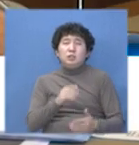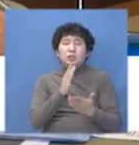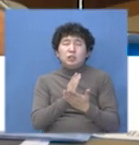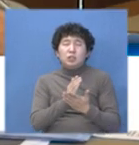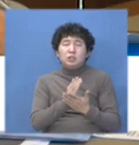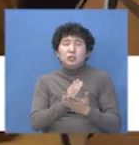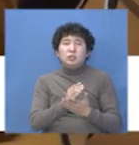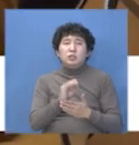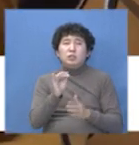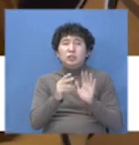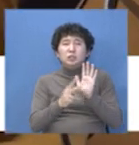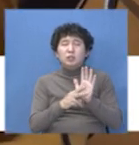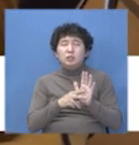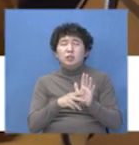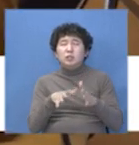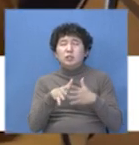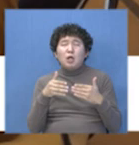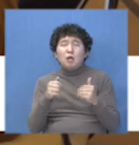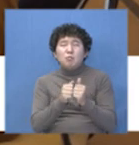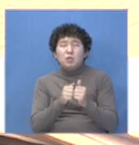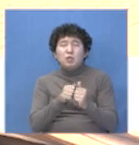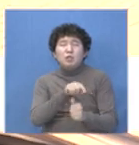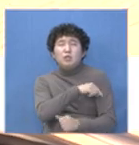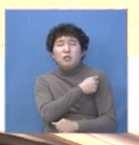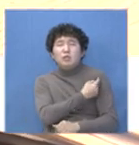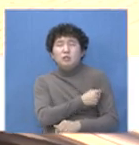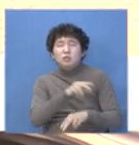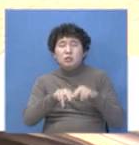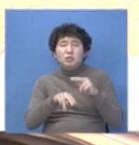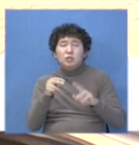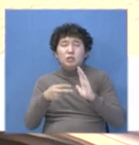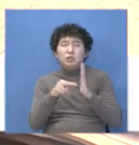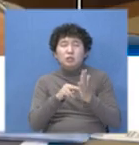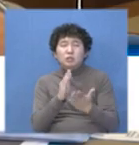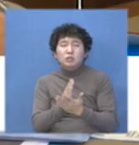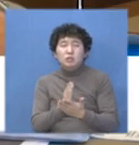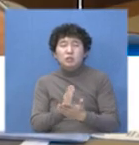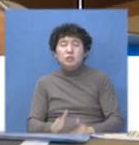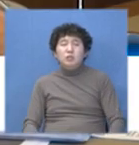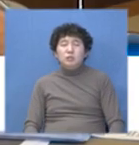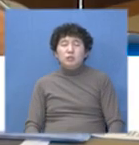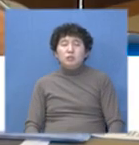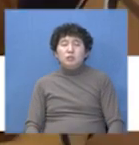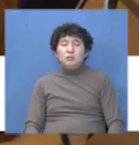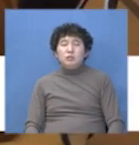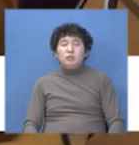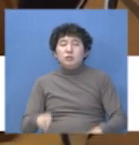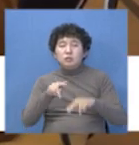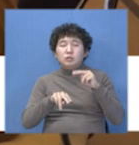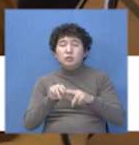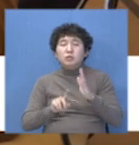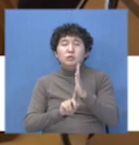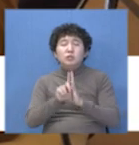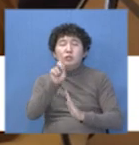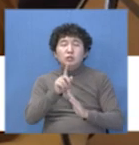және 7 отбасылық дәрігерлік амбулатория салу көзделген. Қазіргі күні типтік жобалар әзірленген. Мердігерлер құрылысты бастауға